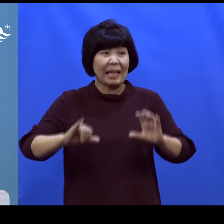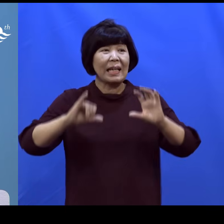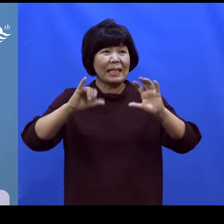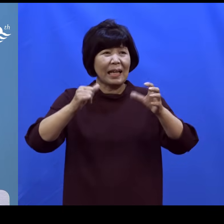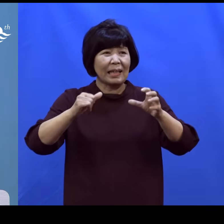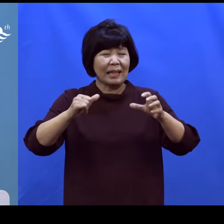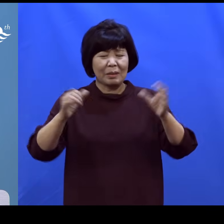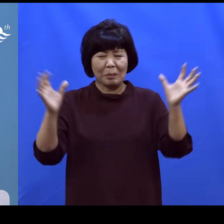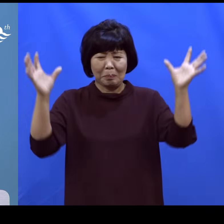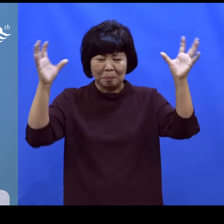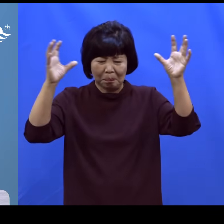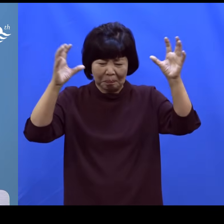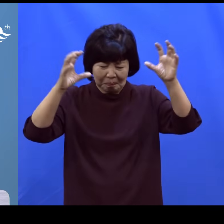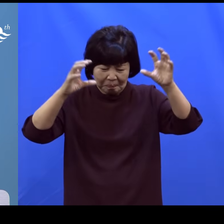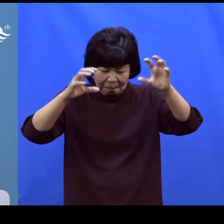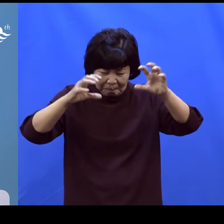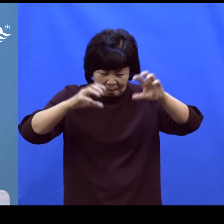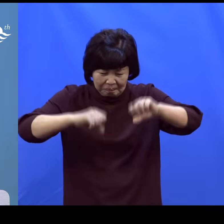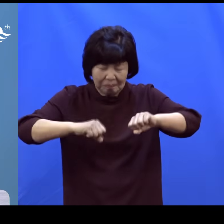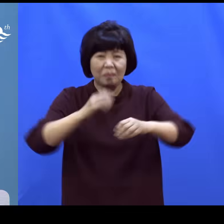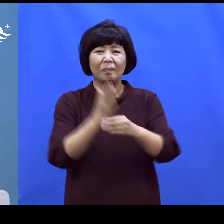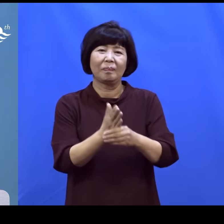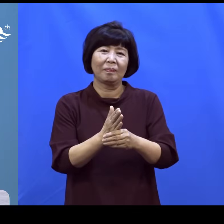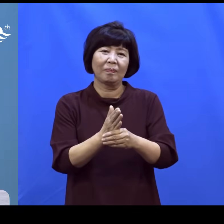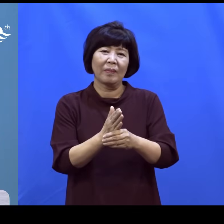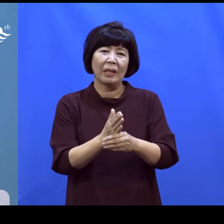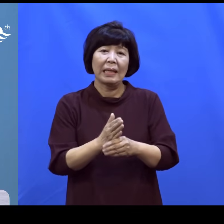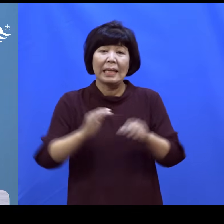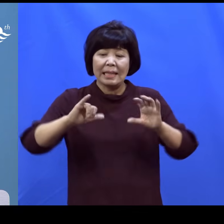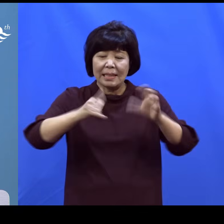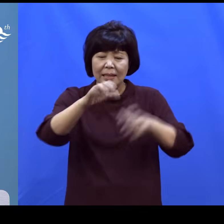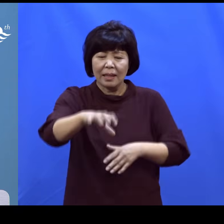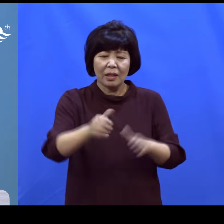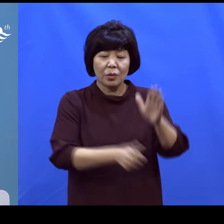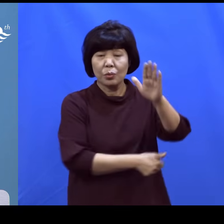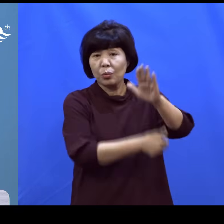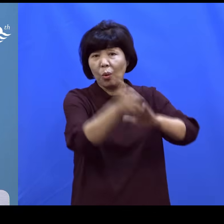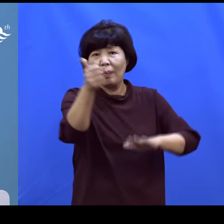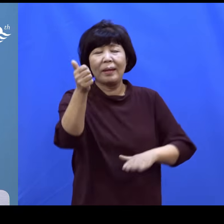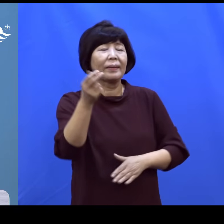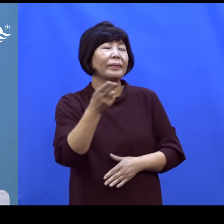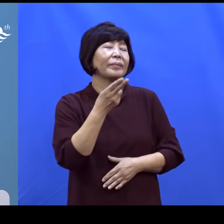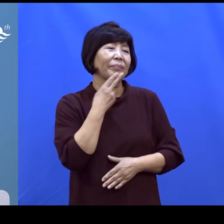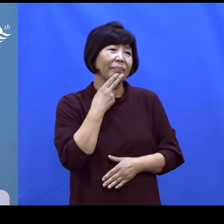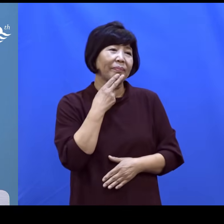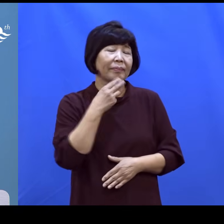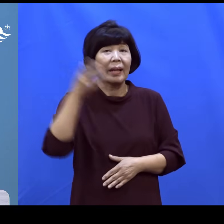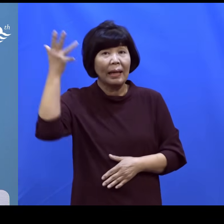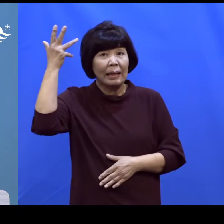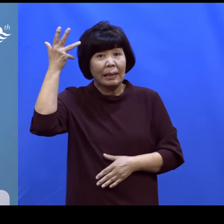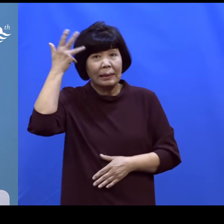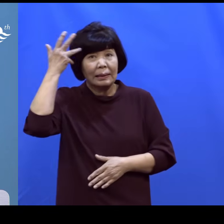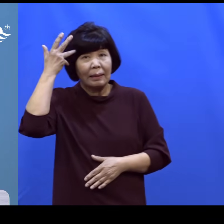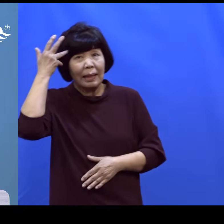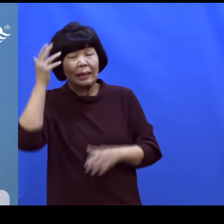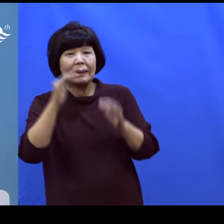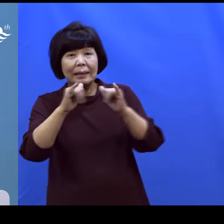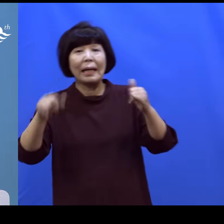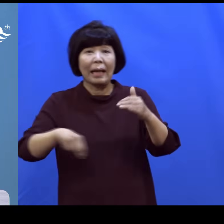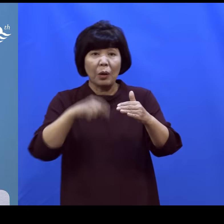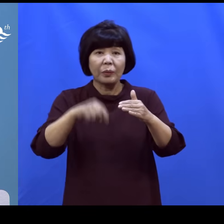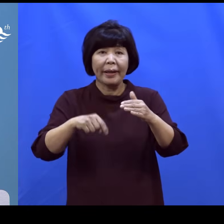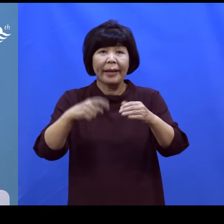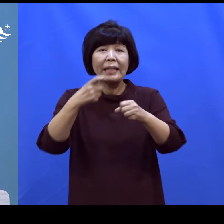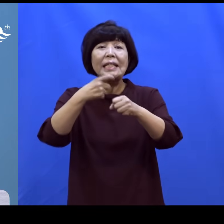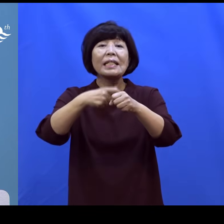이 세상에서 소망을 볼 수 있느냐는 거죠. 여러분, 제독 그 철학자 중에 한병철 씨가 10년